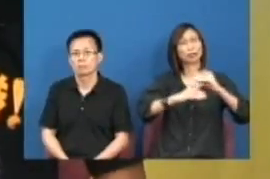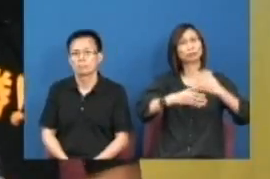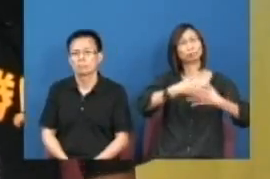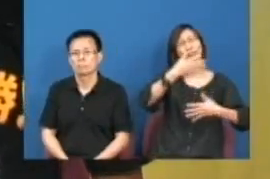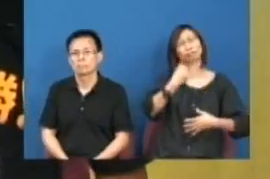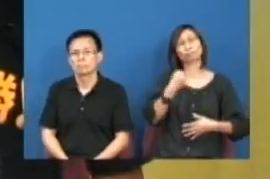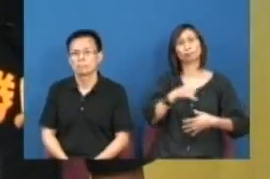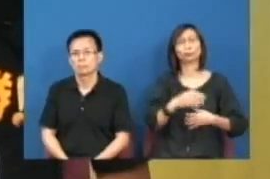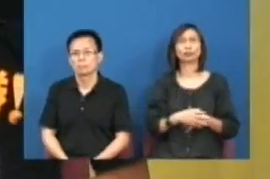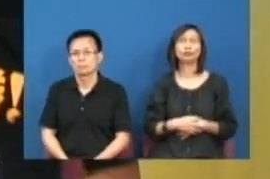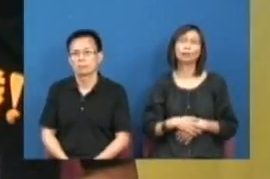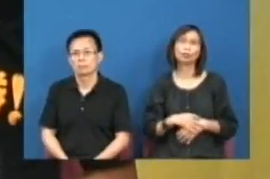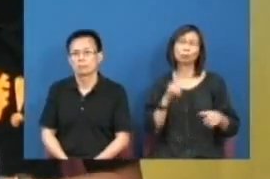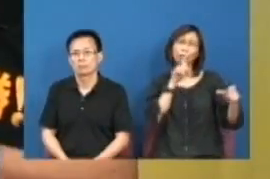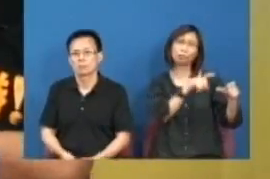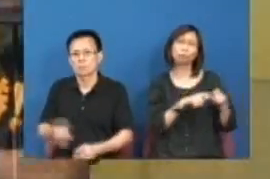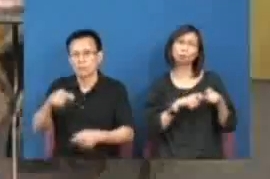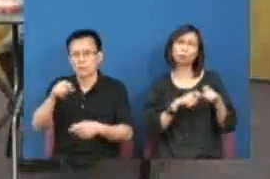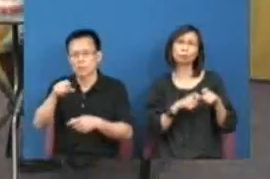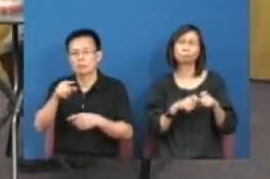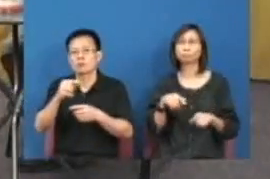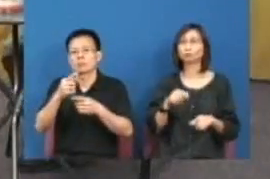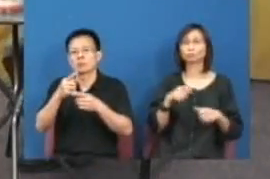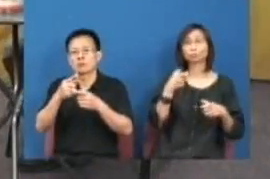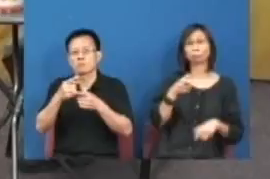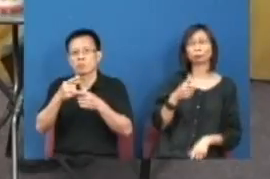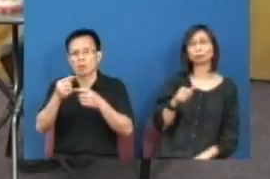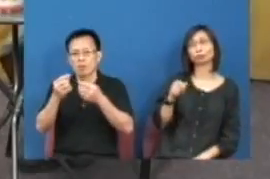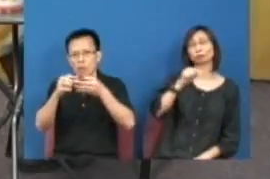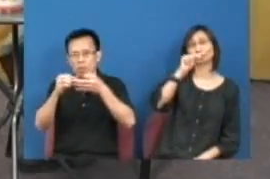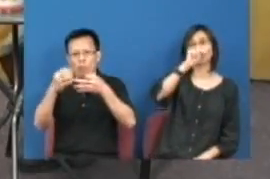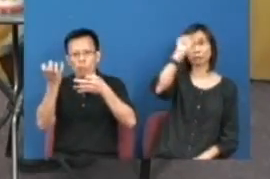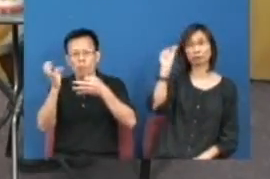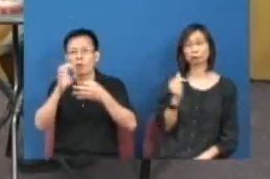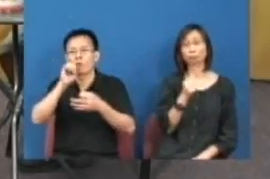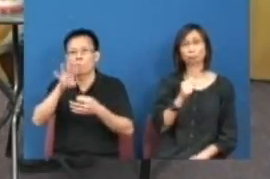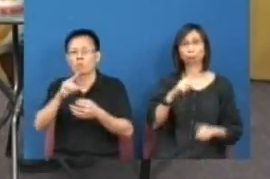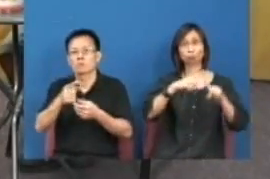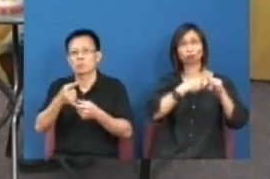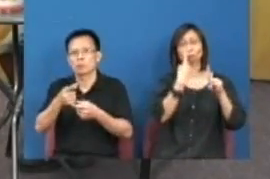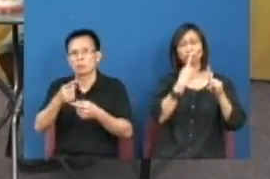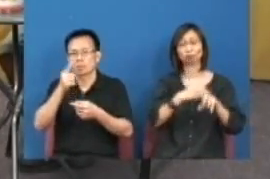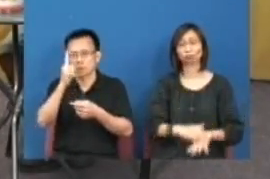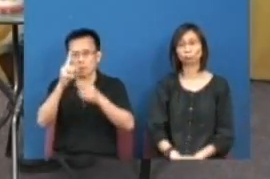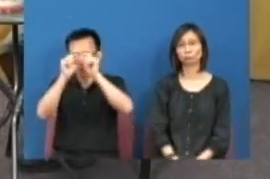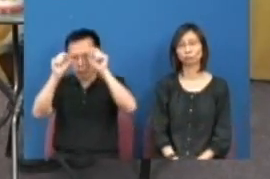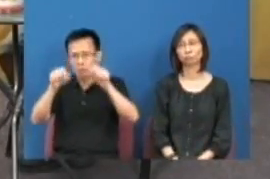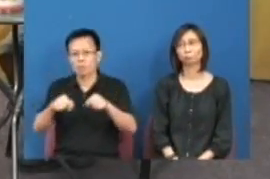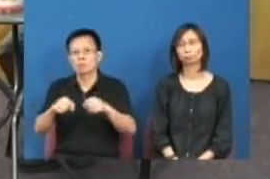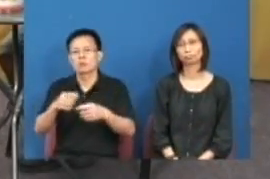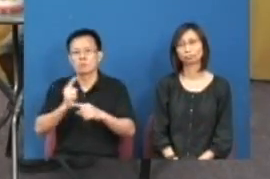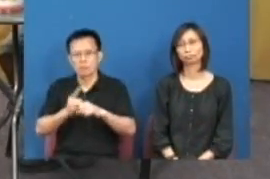揾唔夠十萬蚊一個月咩？係嘛？ 咁你呢個呢個黃哥啊講嘅就係講緊一個問題，其實嗰